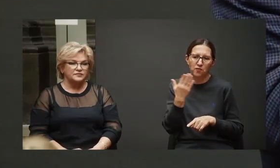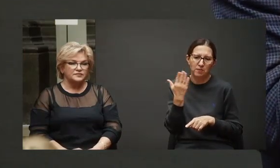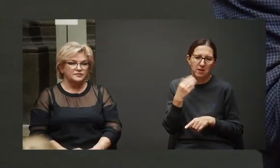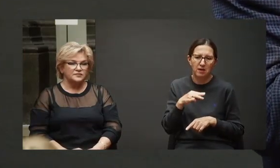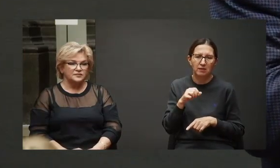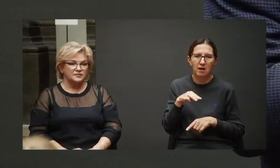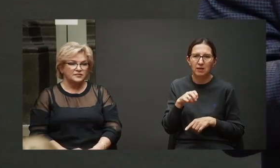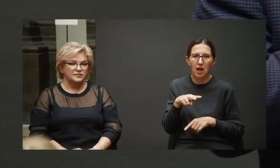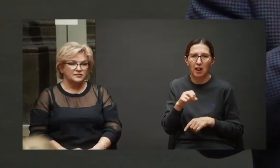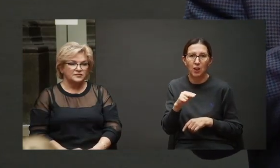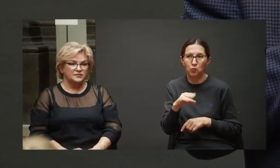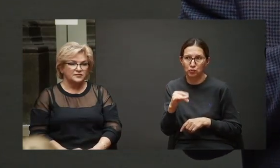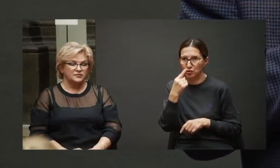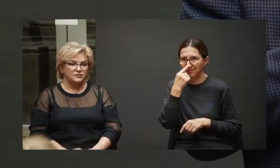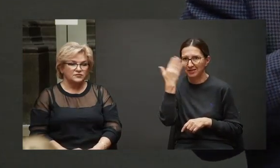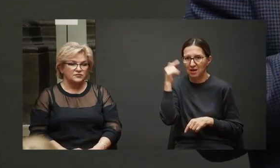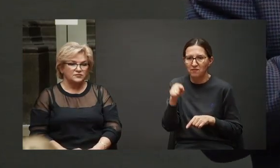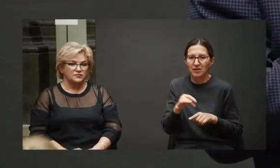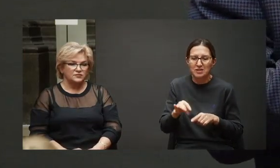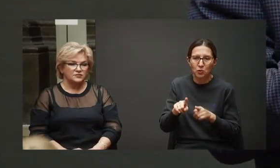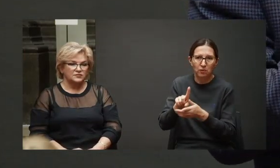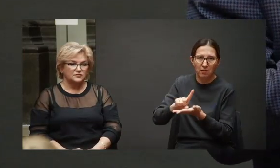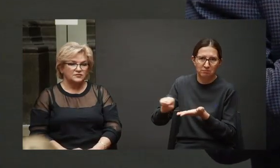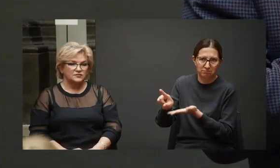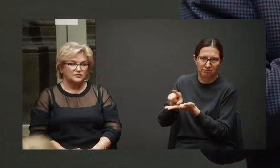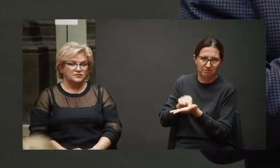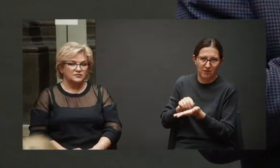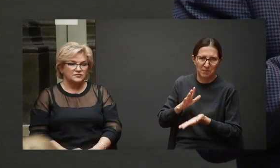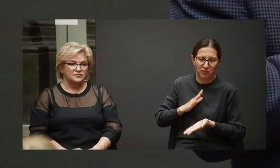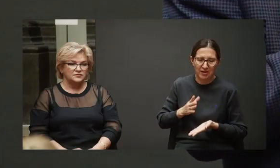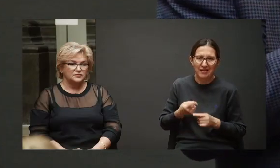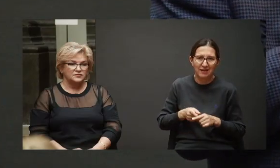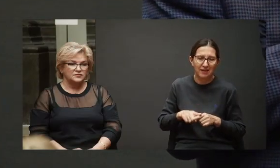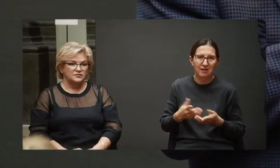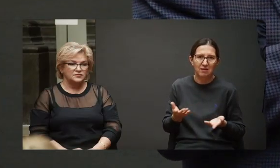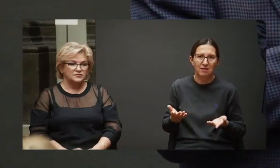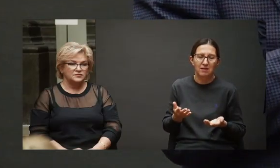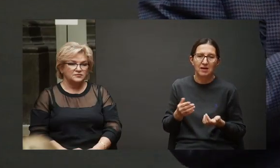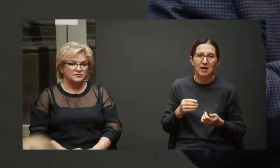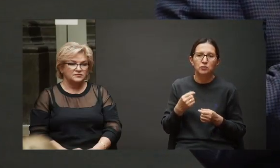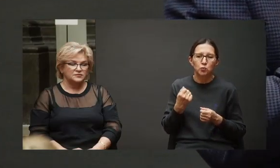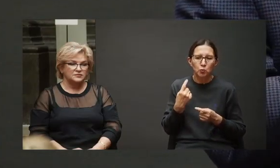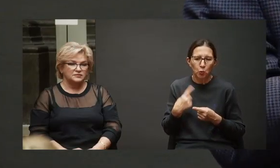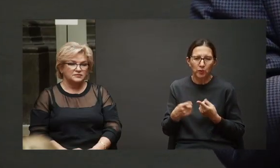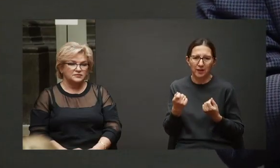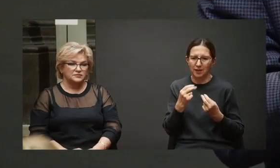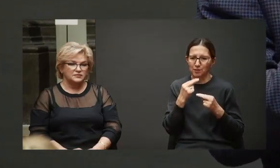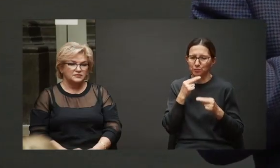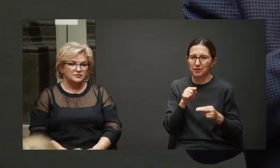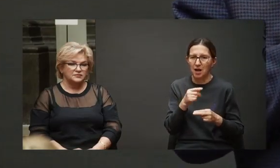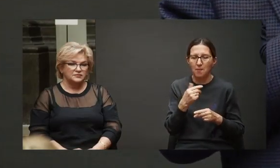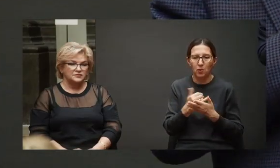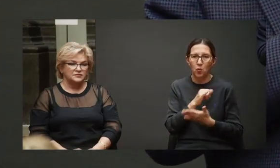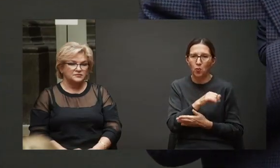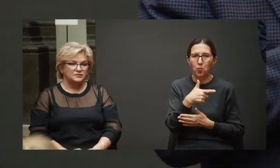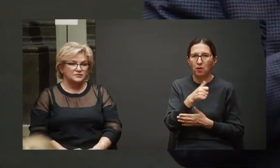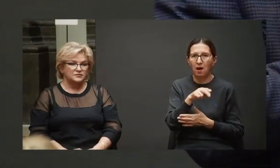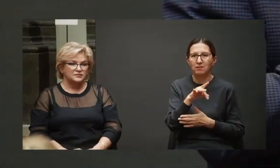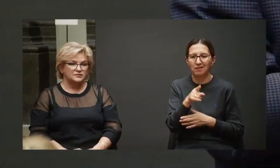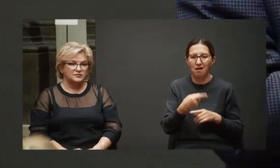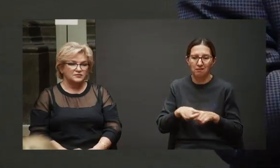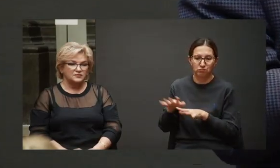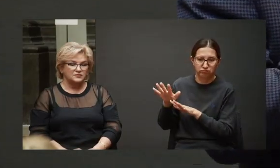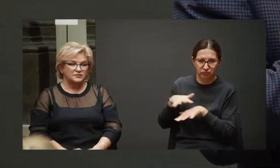эта история была недавно повторена. Причем, как я понимаю, с важными иными акцентами, потому что у Годара эта братва